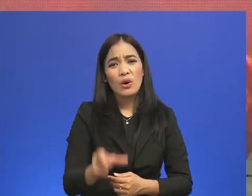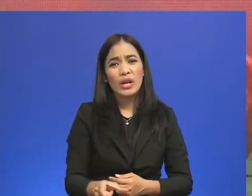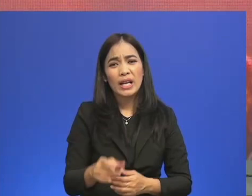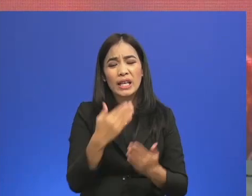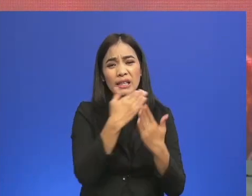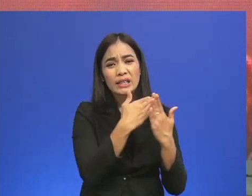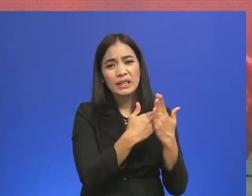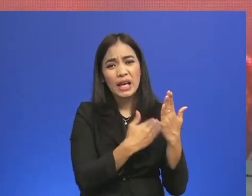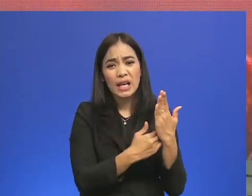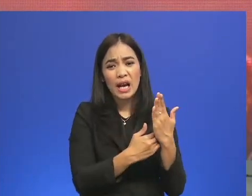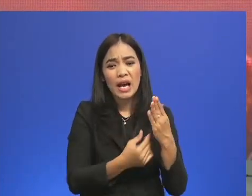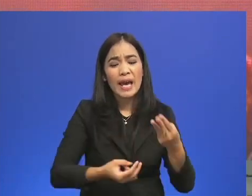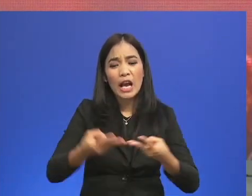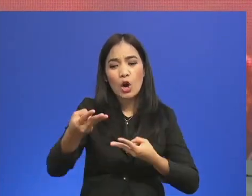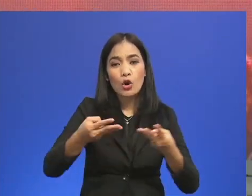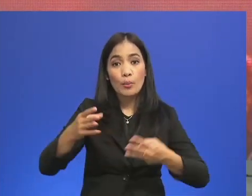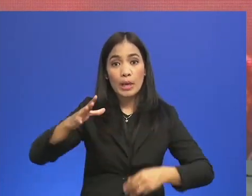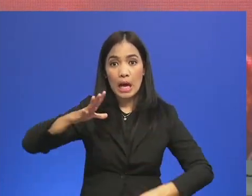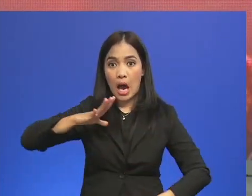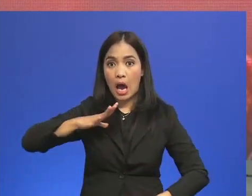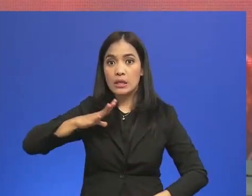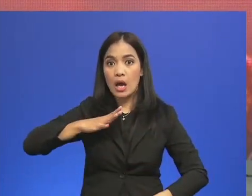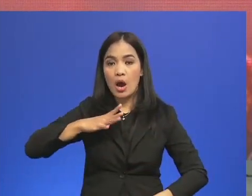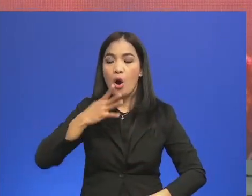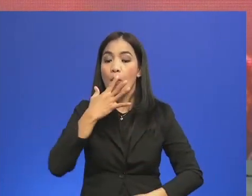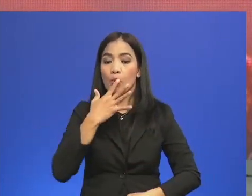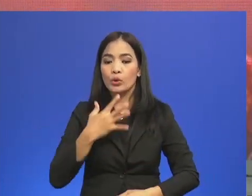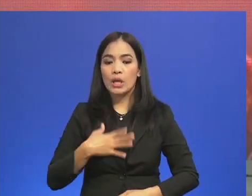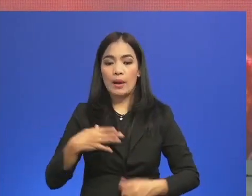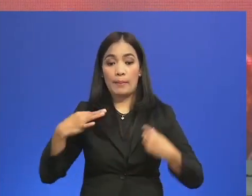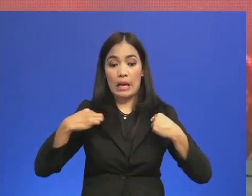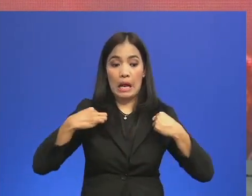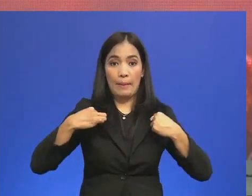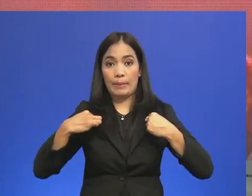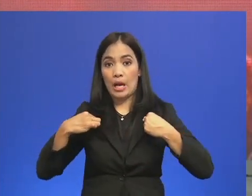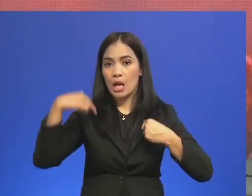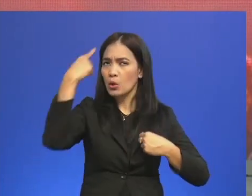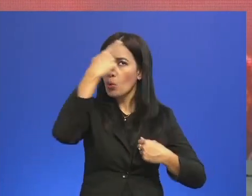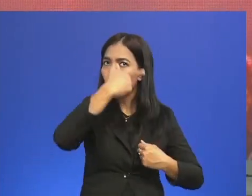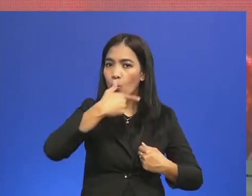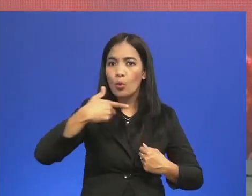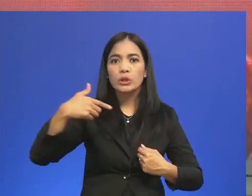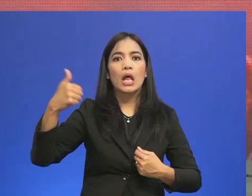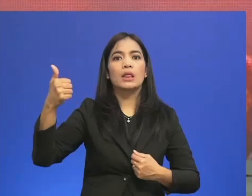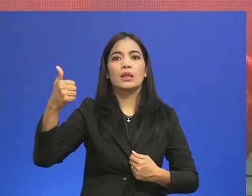secara materi kaya, berpenampilan menarik, cantik,